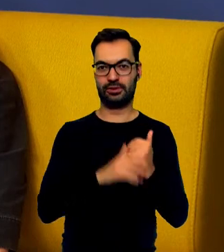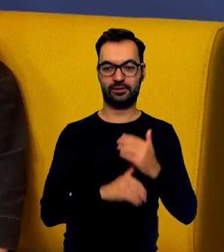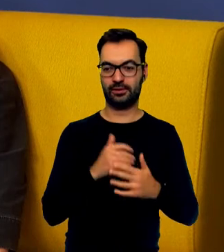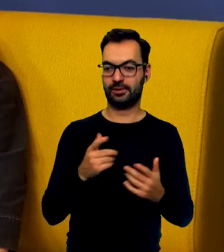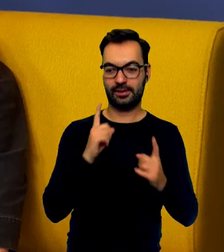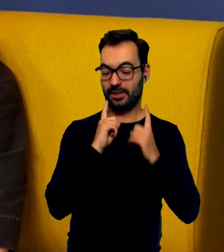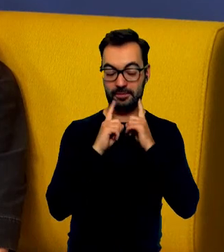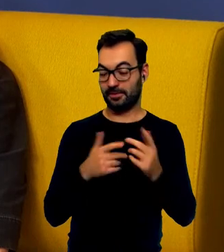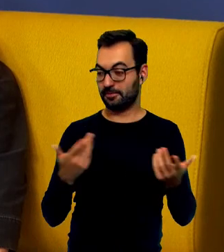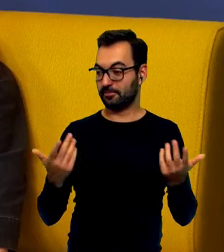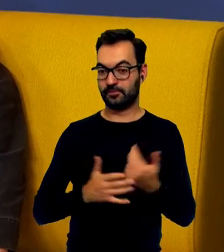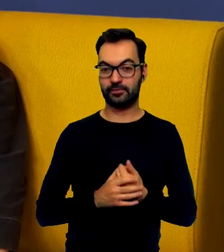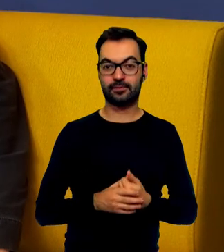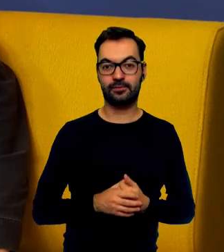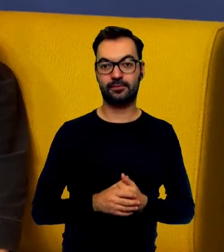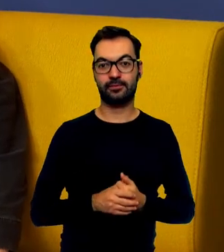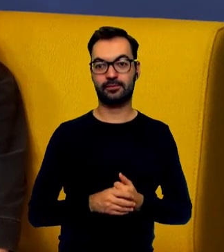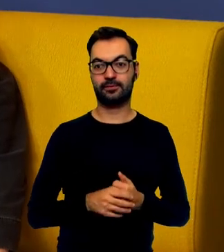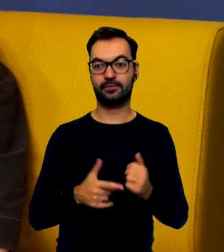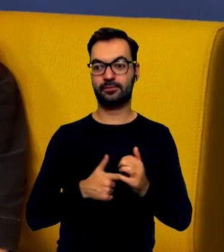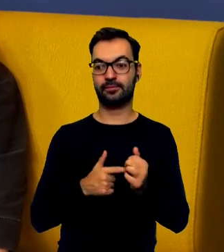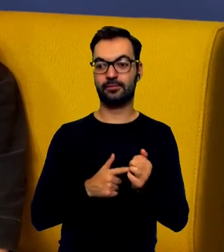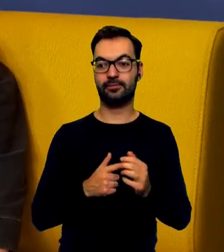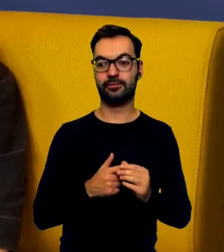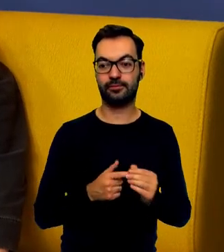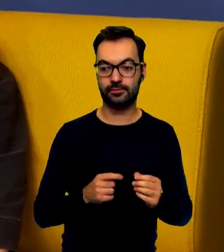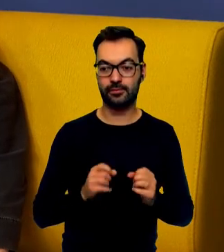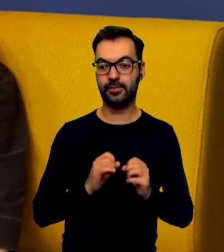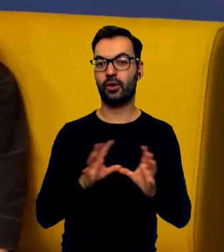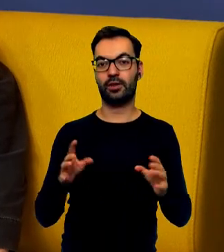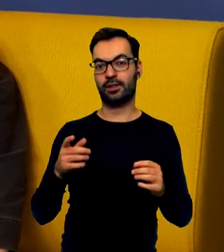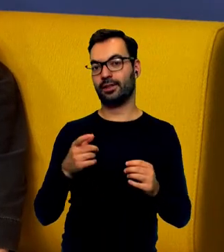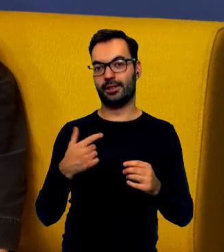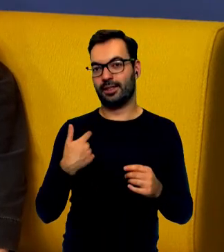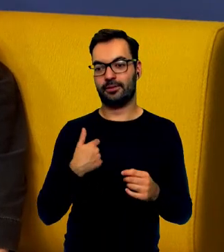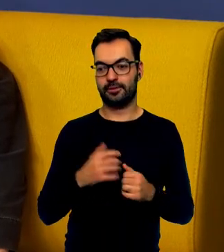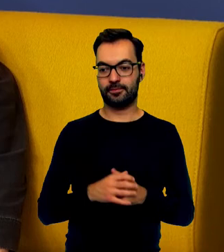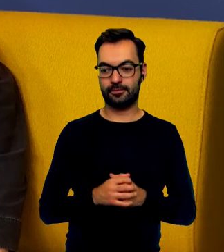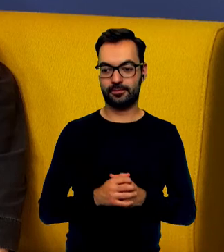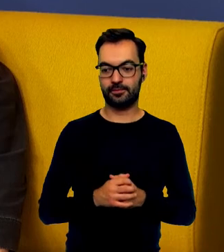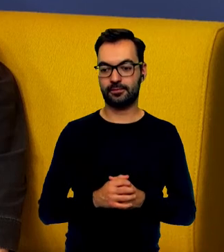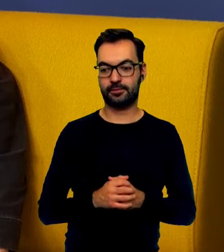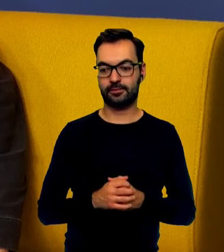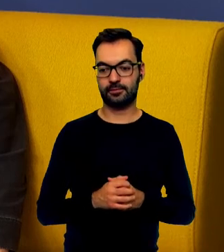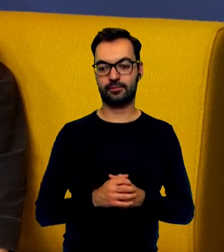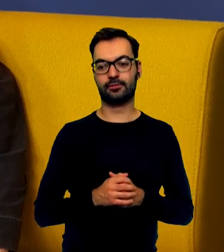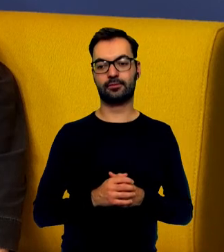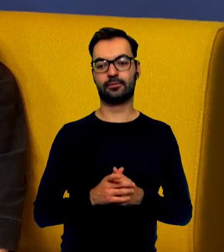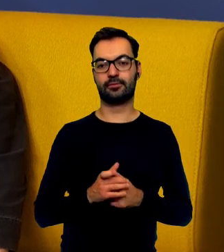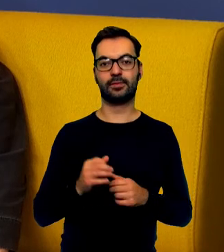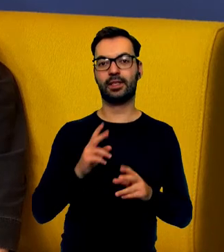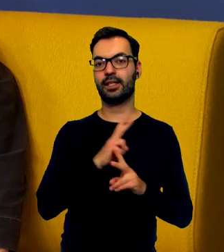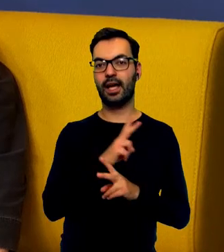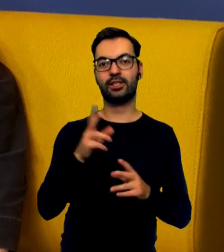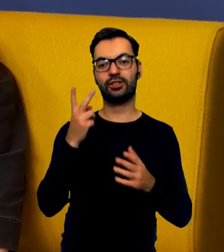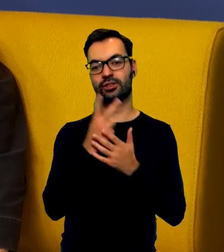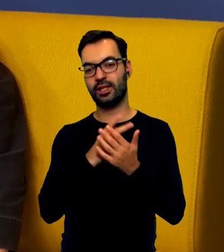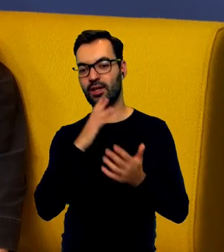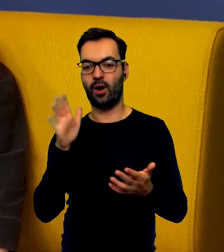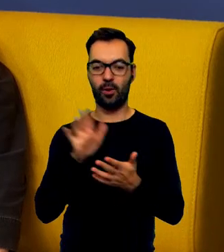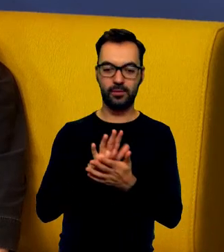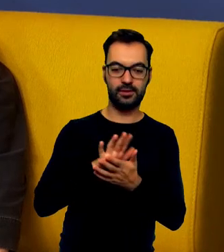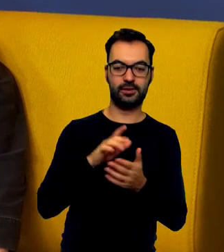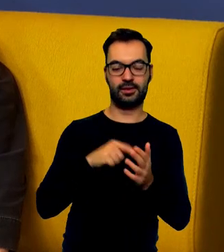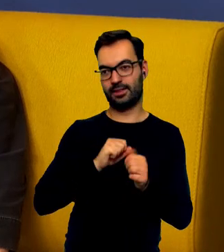bo naprawdę to jest oczywiście także dla mnie każda opinia od wiesz, każdego czytelnika i